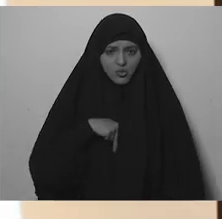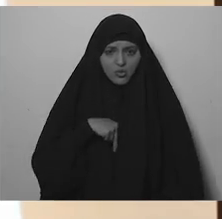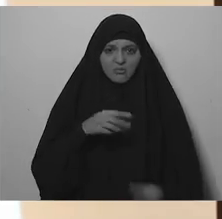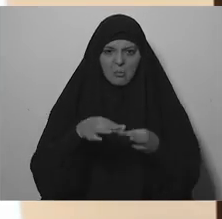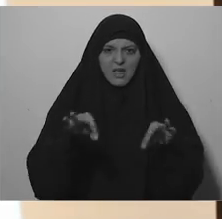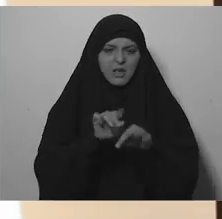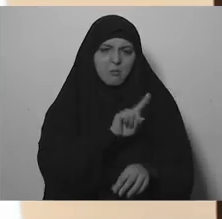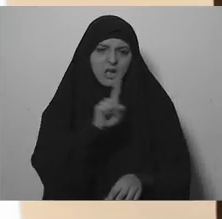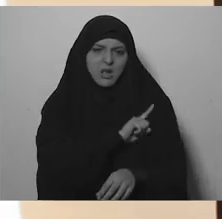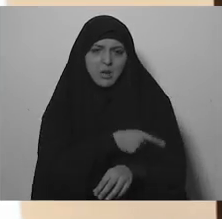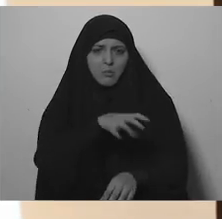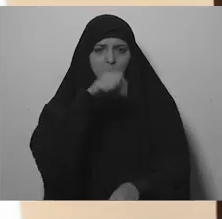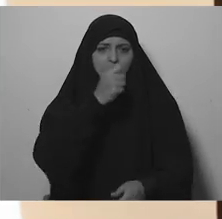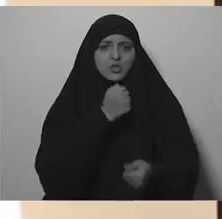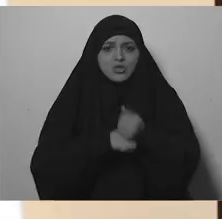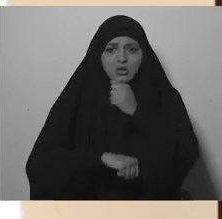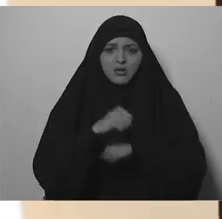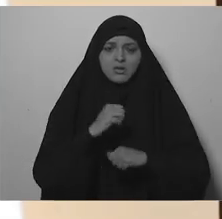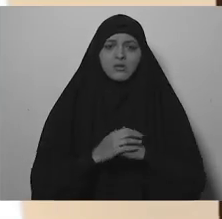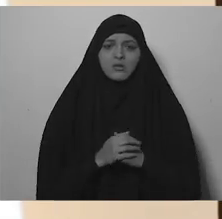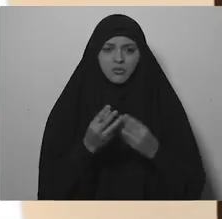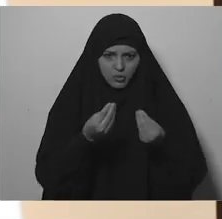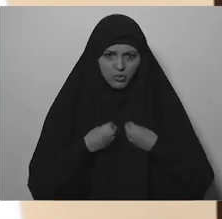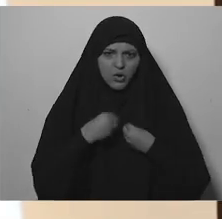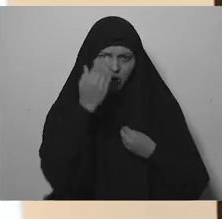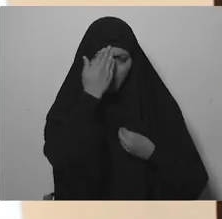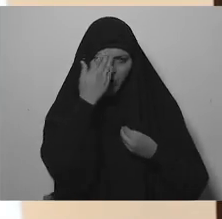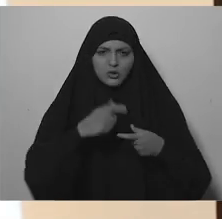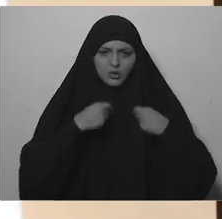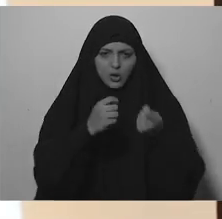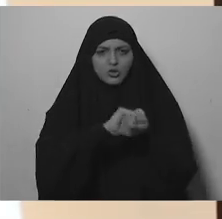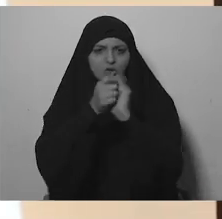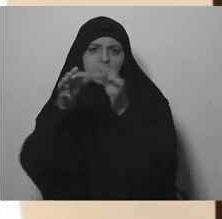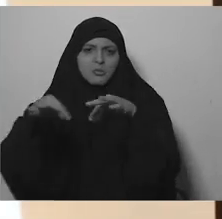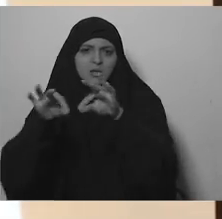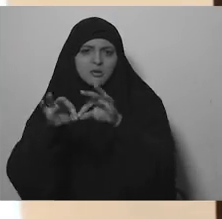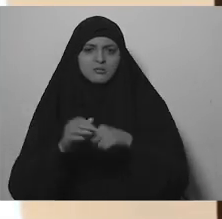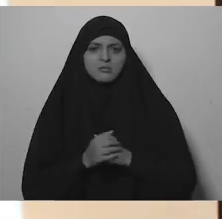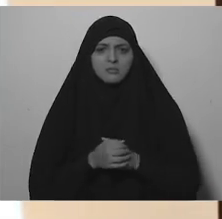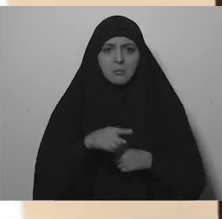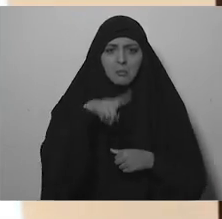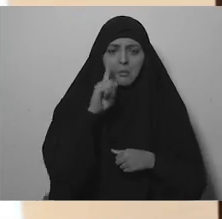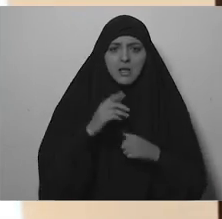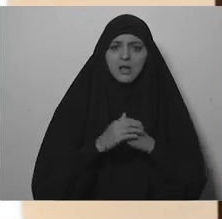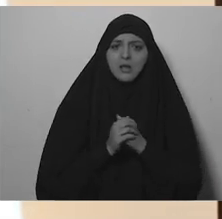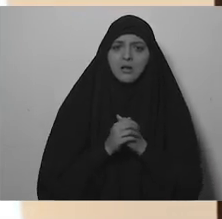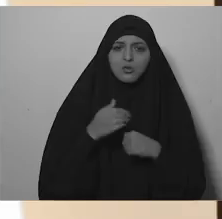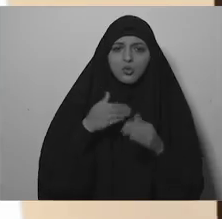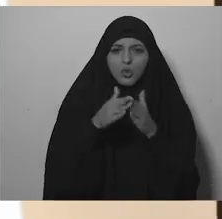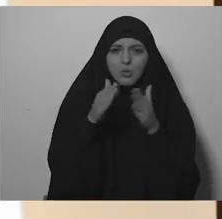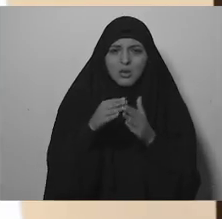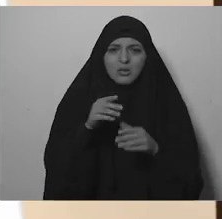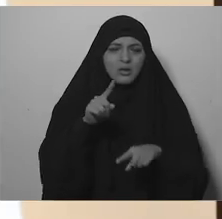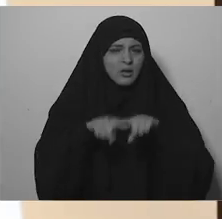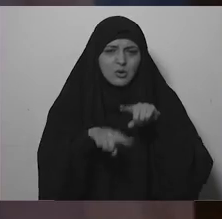S'il ne veut pas de nous, si le pays n'est pas capable de nous prendre en charge, qu'on nous fait savoir et qu'on nous fait sortir de ce pays. Mais nous priver du